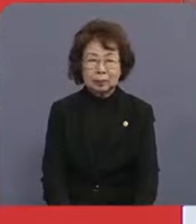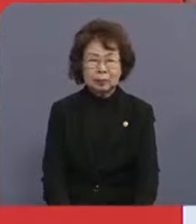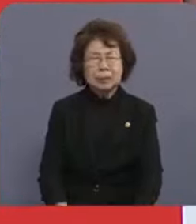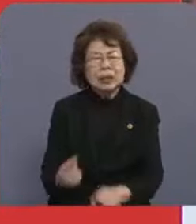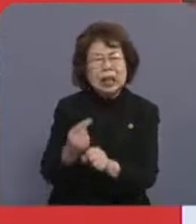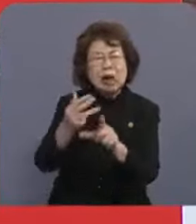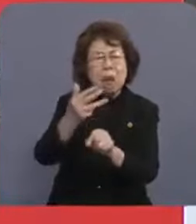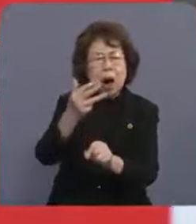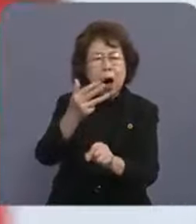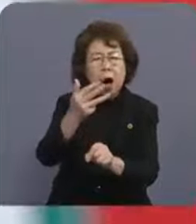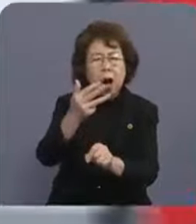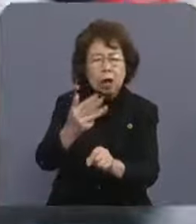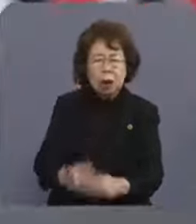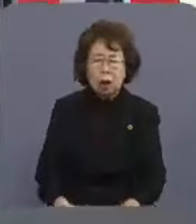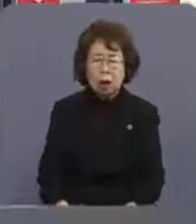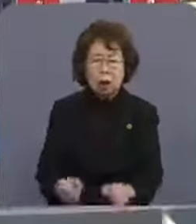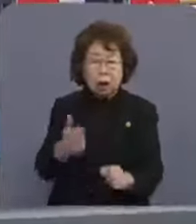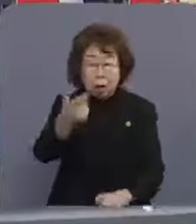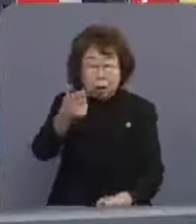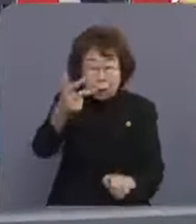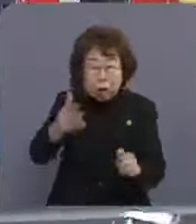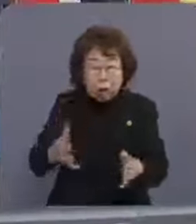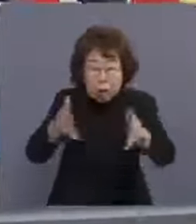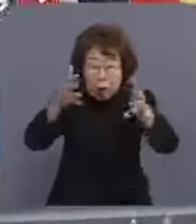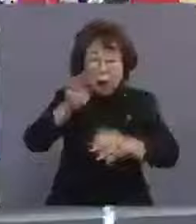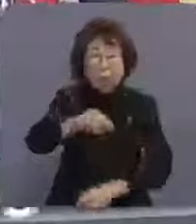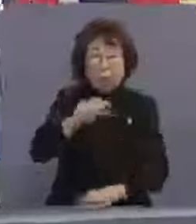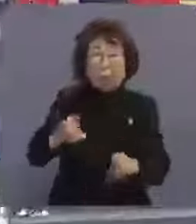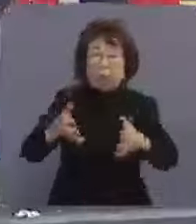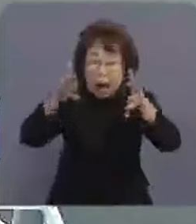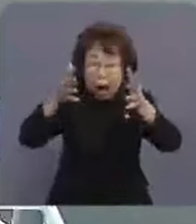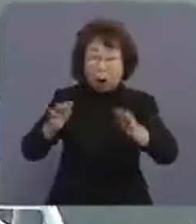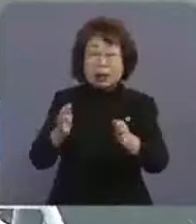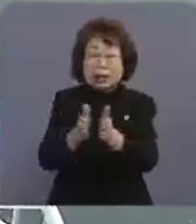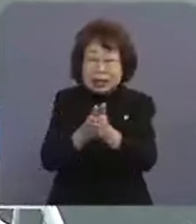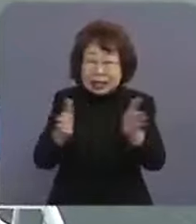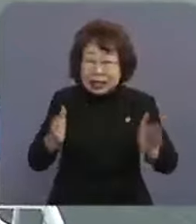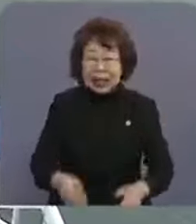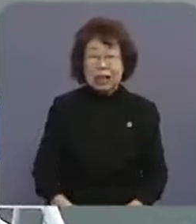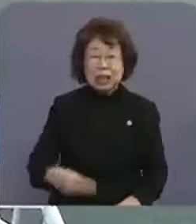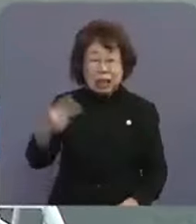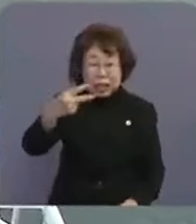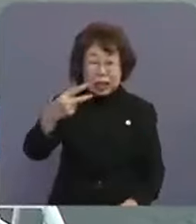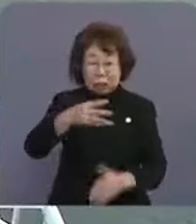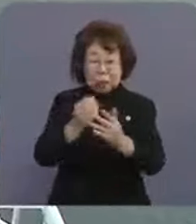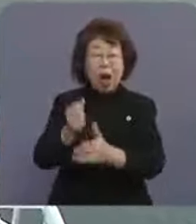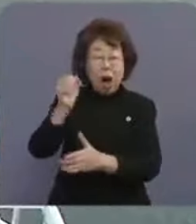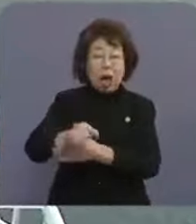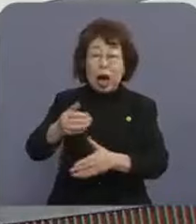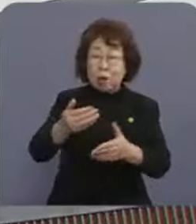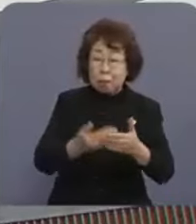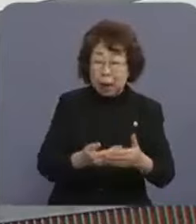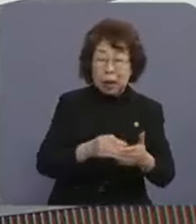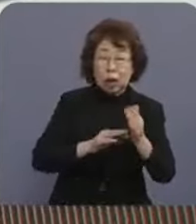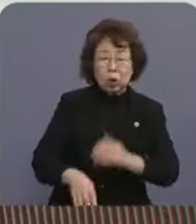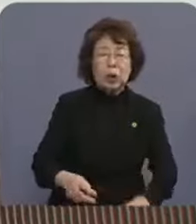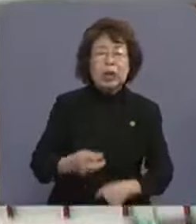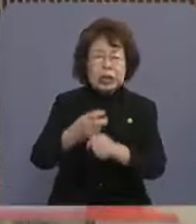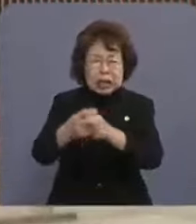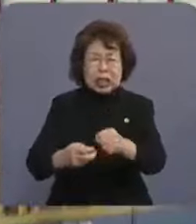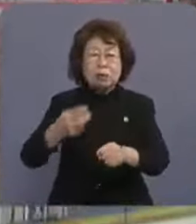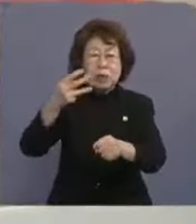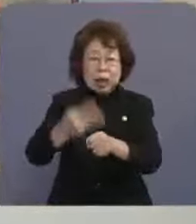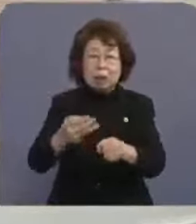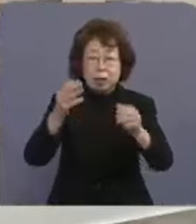지난해 8월 열린 67층 규모의 부산 롯데타워 기공식. 2000년 건축 허가를 받은 뒤 23년